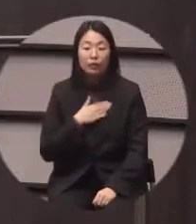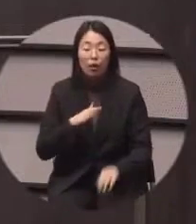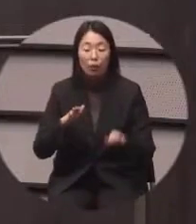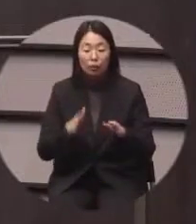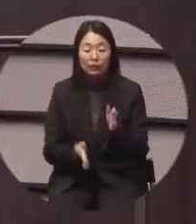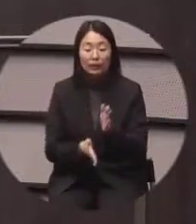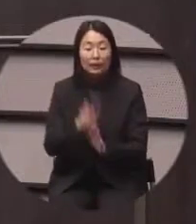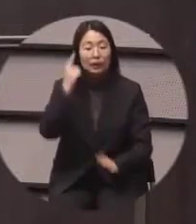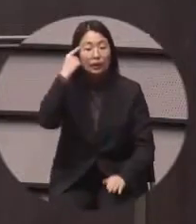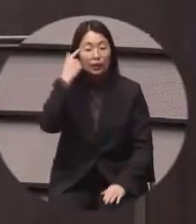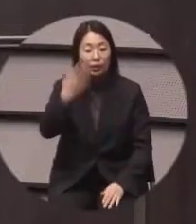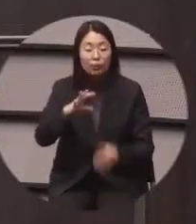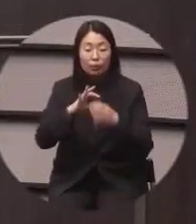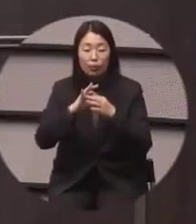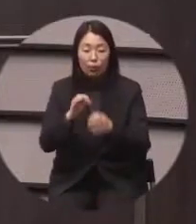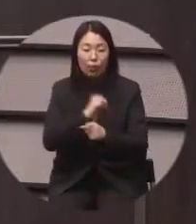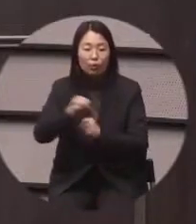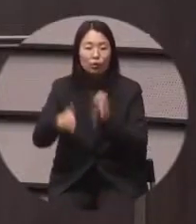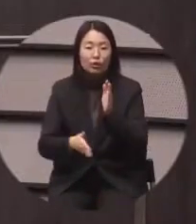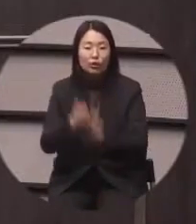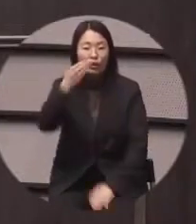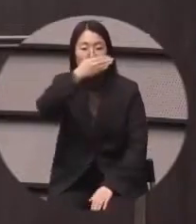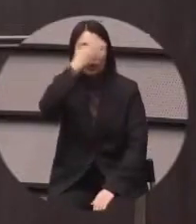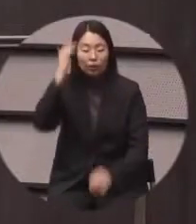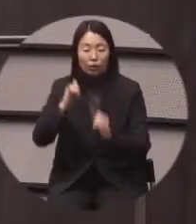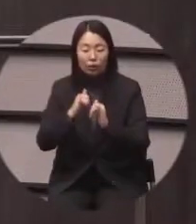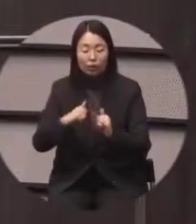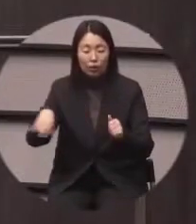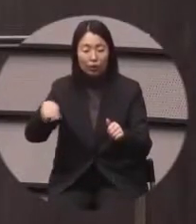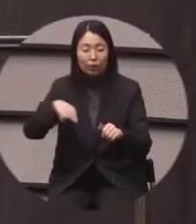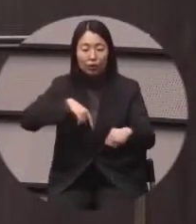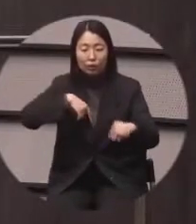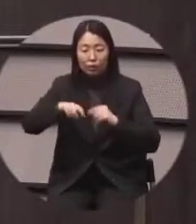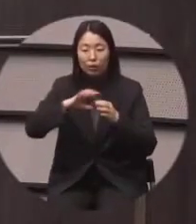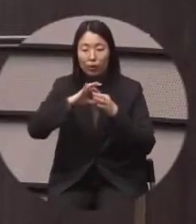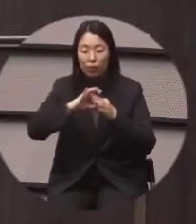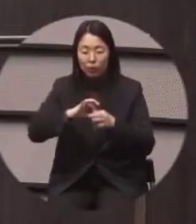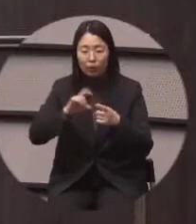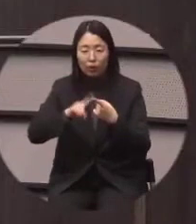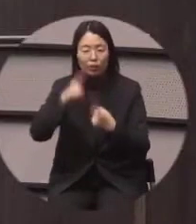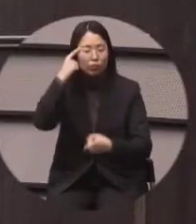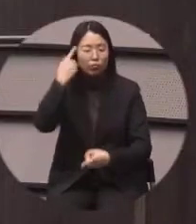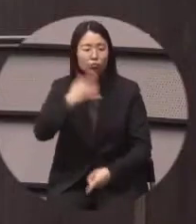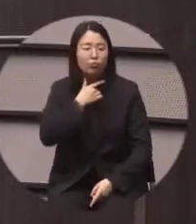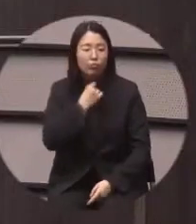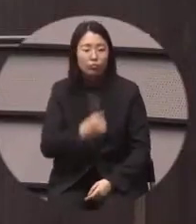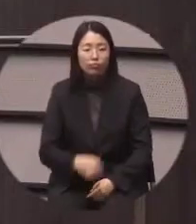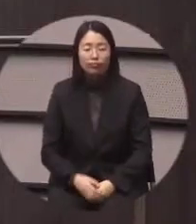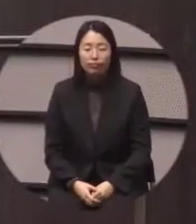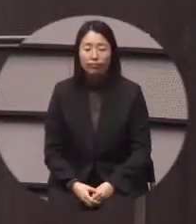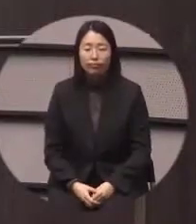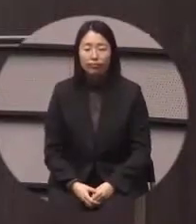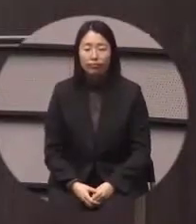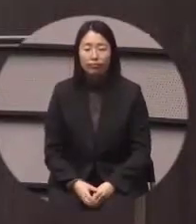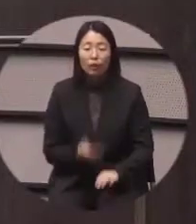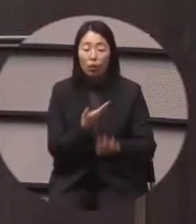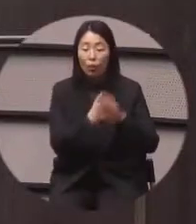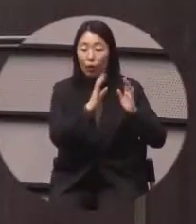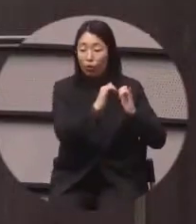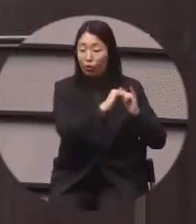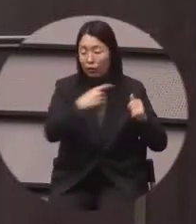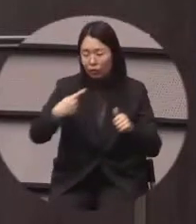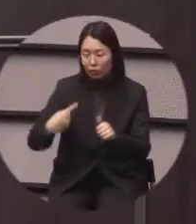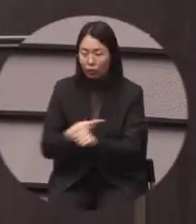이번 시정질문을 통해 광주시 청년정책의 실효성에 관해 질의하고자 합니다. 외국인을